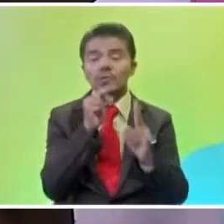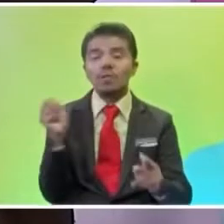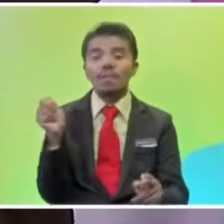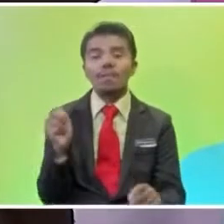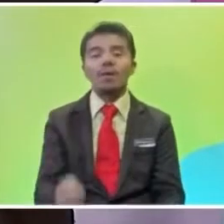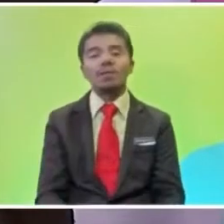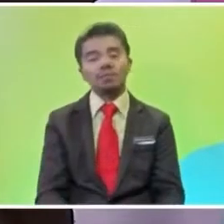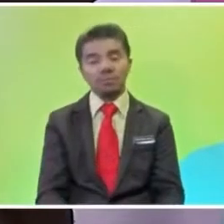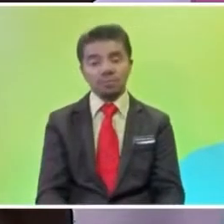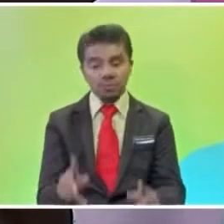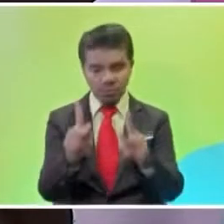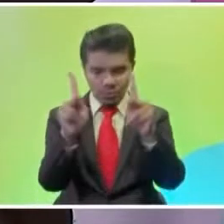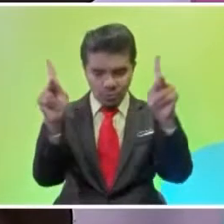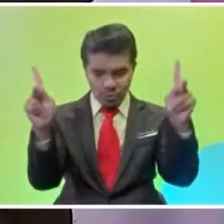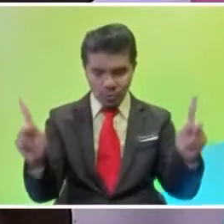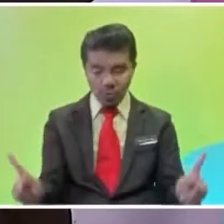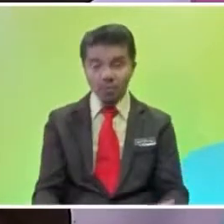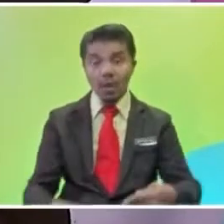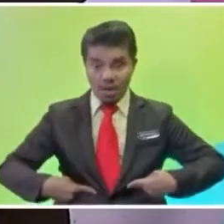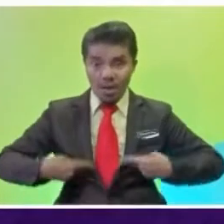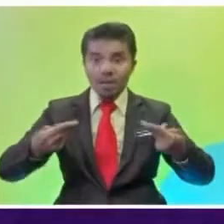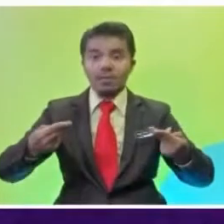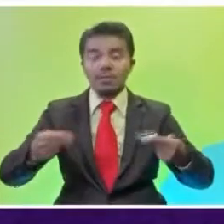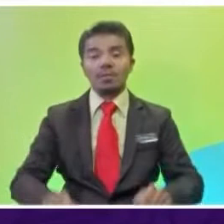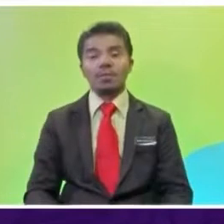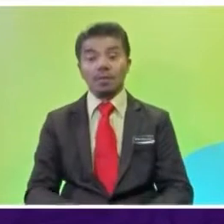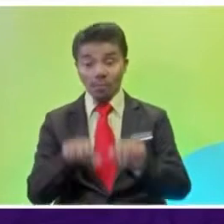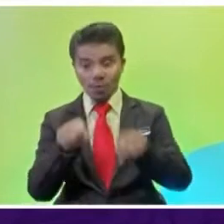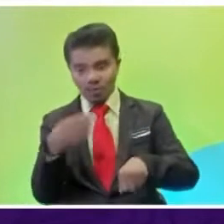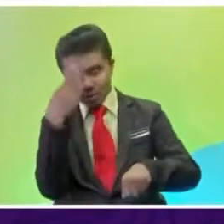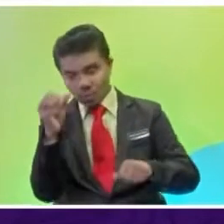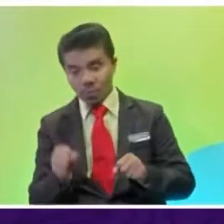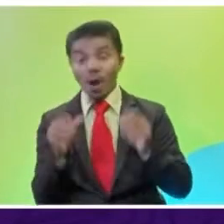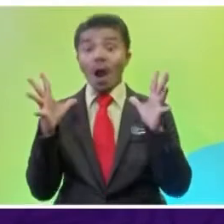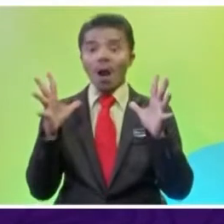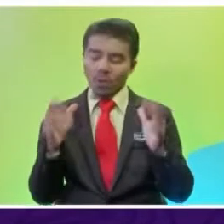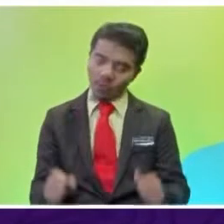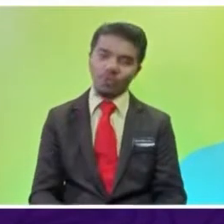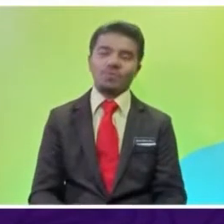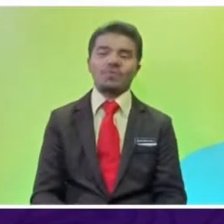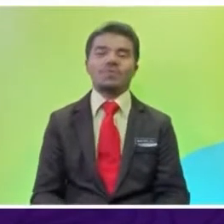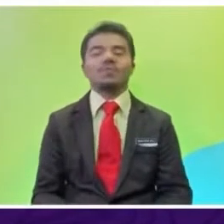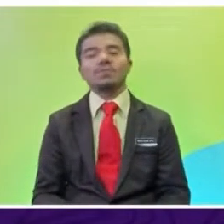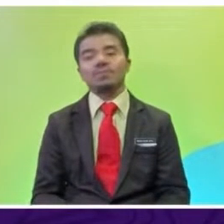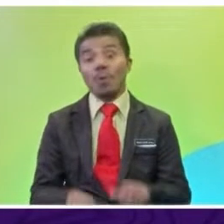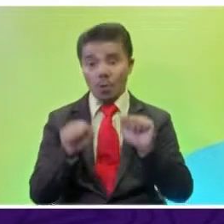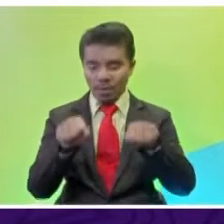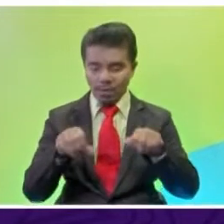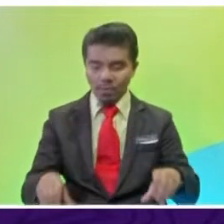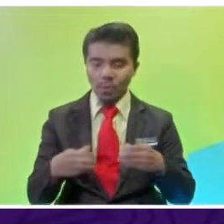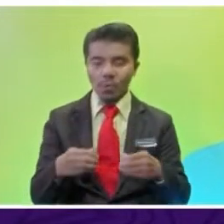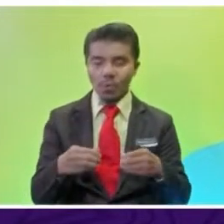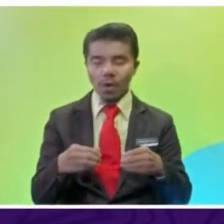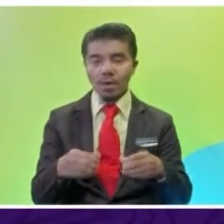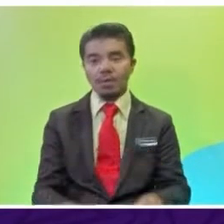kau tak hadiah yang yang boleh memberi kejutan kepada orang lain dan sebagainya jadi penghasilan karya kreatif ini